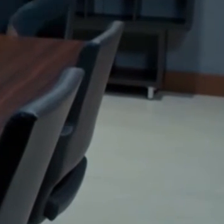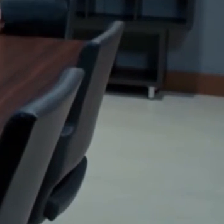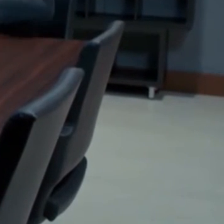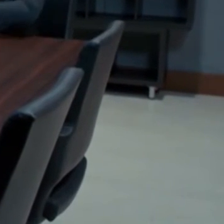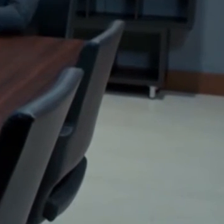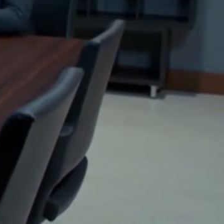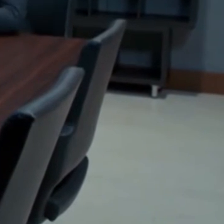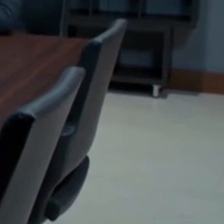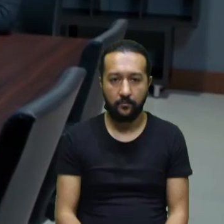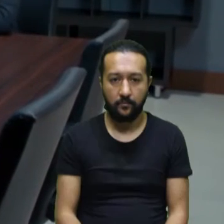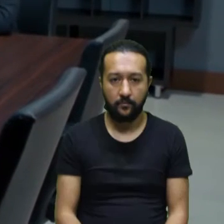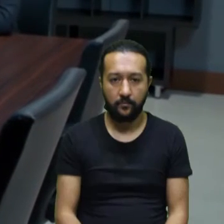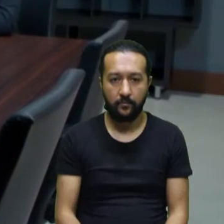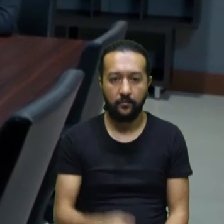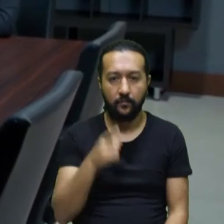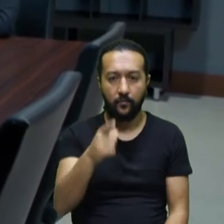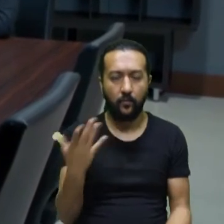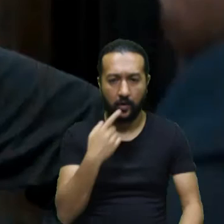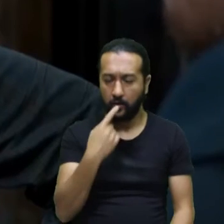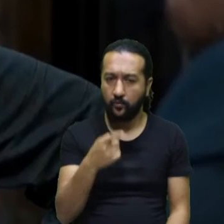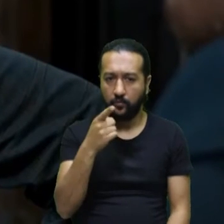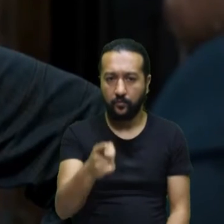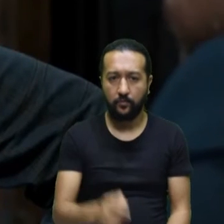geçti. O nasıl söz?